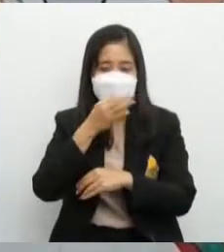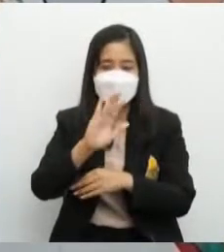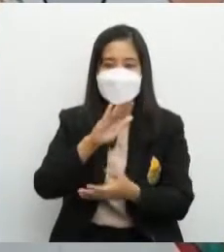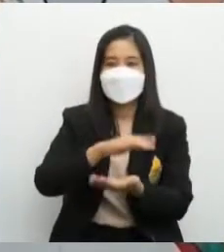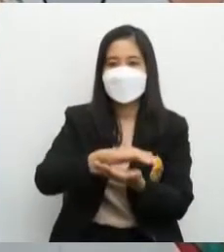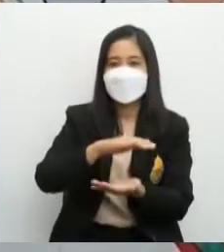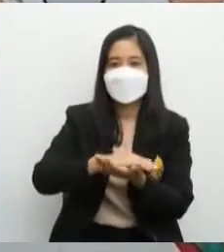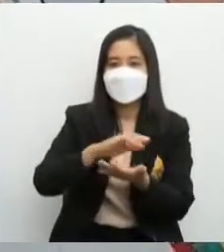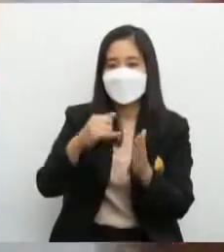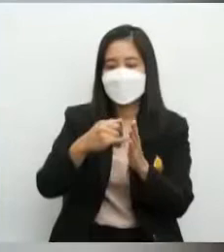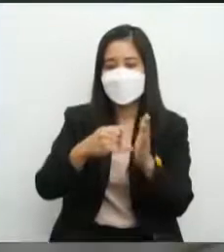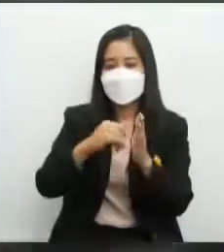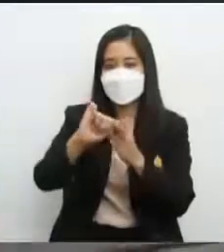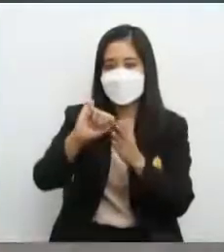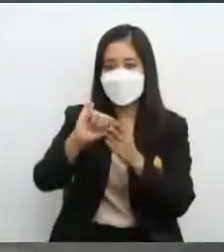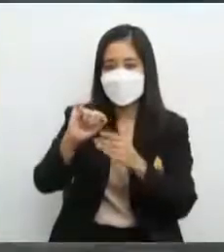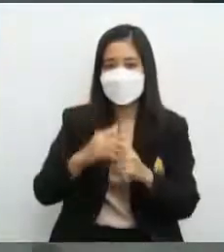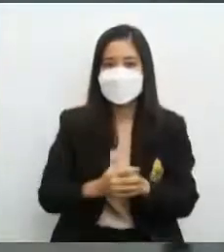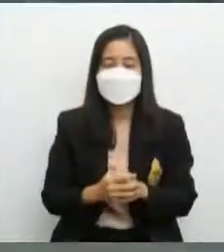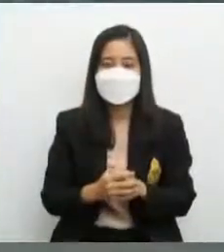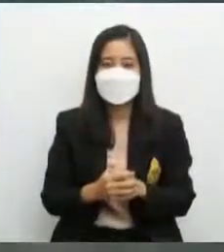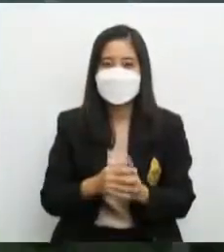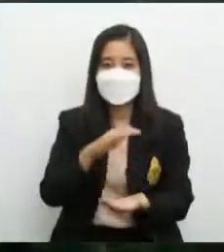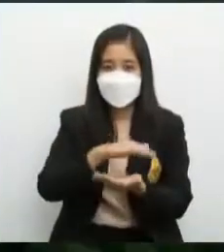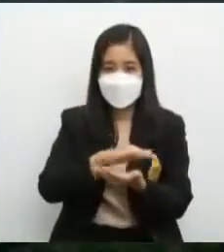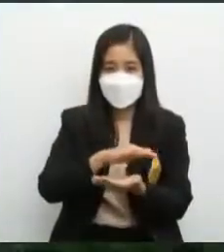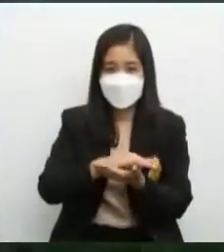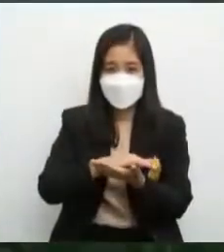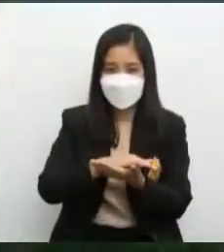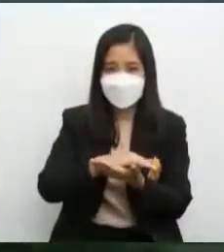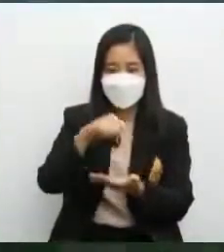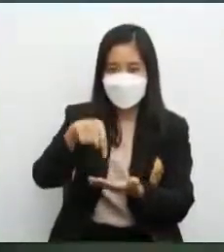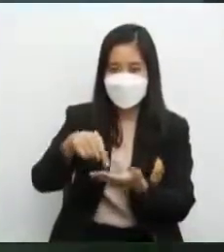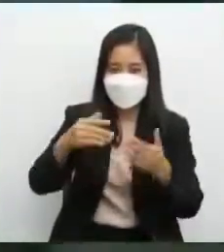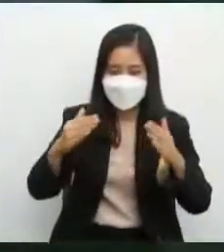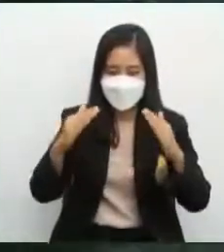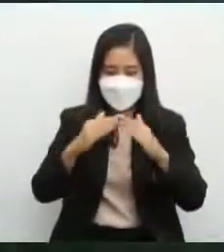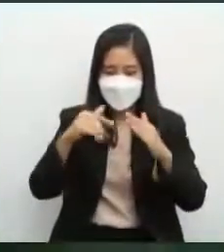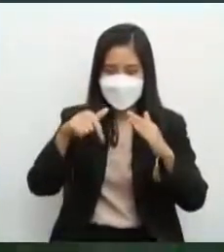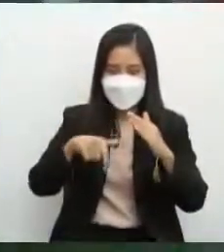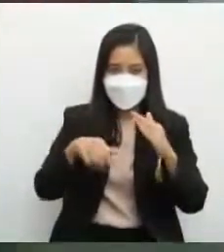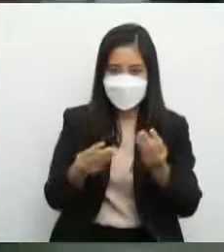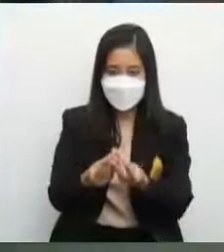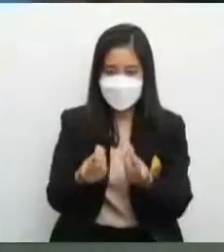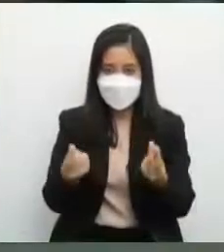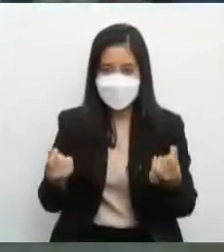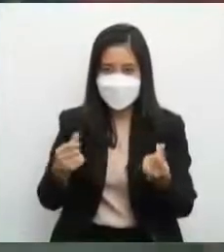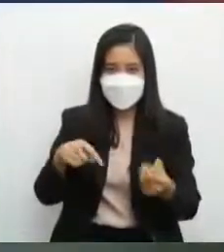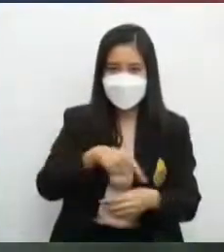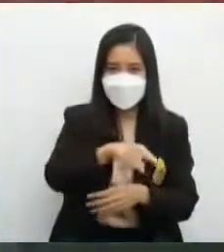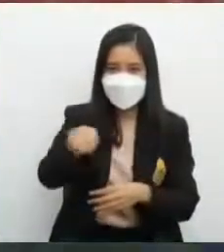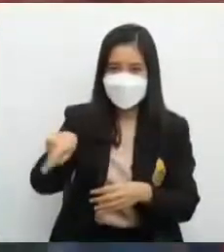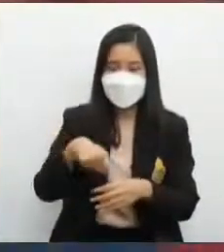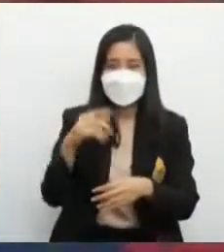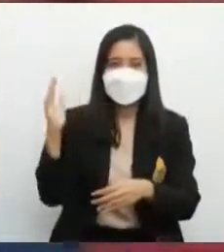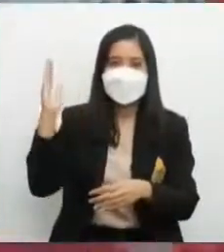อุปถัมภ์ครับคืออะไรมา โรงเรียนรัฐราชอุปถัมภ์ตั้งอยู่ในเขตพื้นที่ตำบลเปียงหลวงอำเภอเวียง